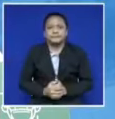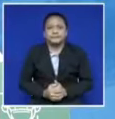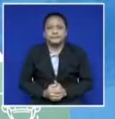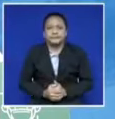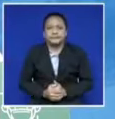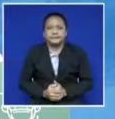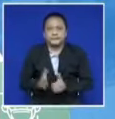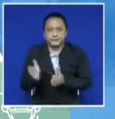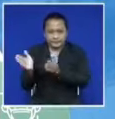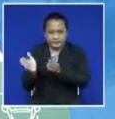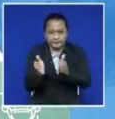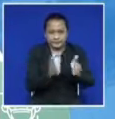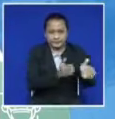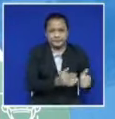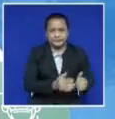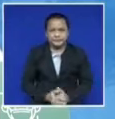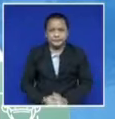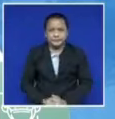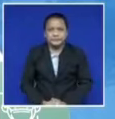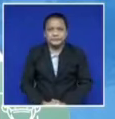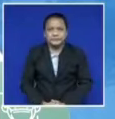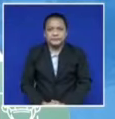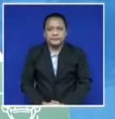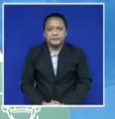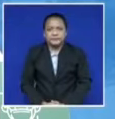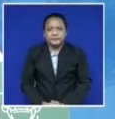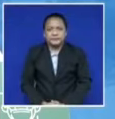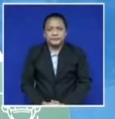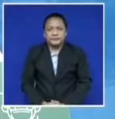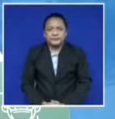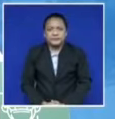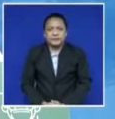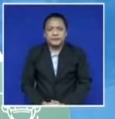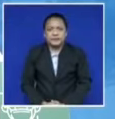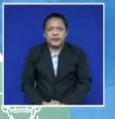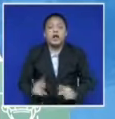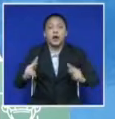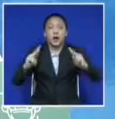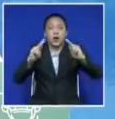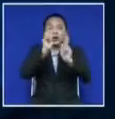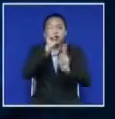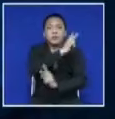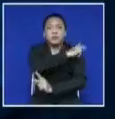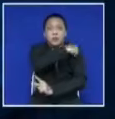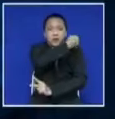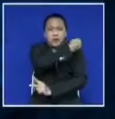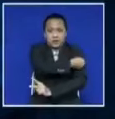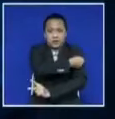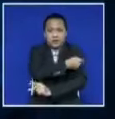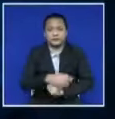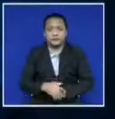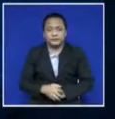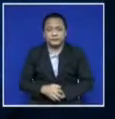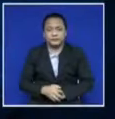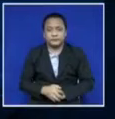ถัดไปขอสไลด์นะครับวันแผนของกระทรวงสาธารณสุขนะครับถอยกลับมาสไลด์หนึ่งครับ